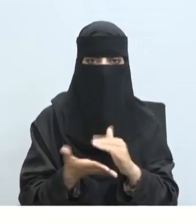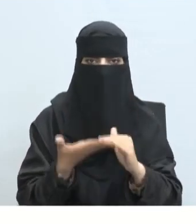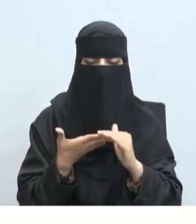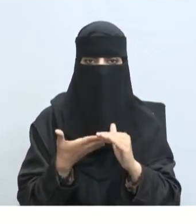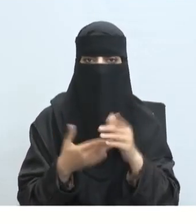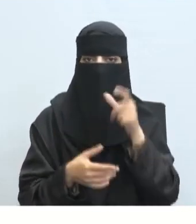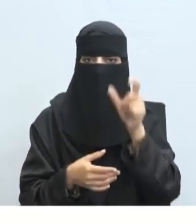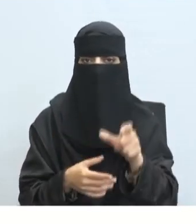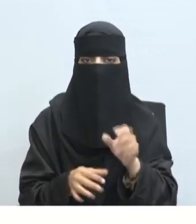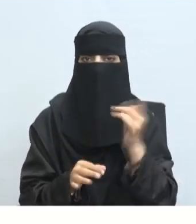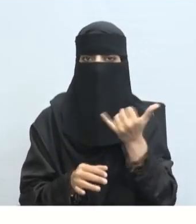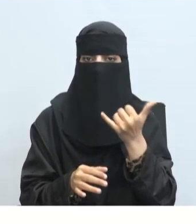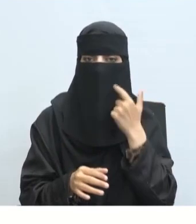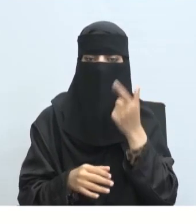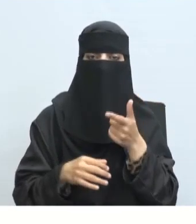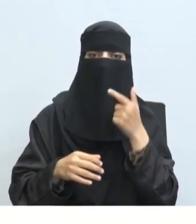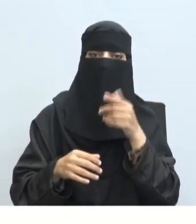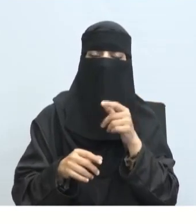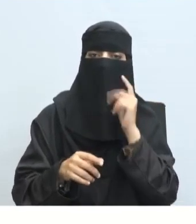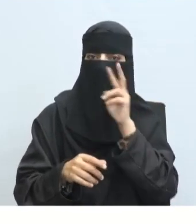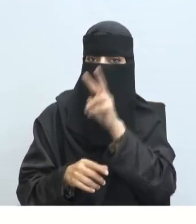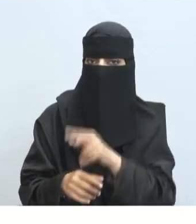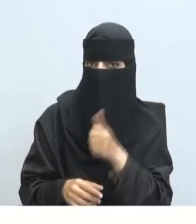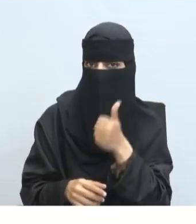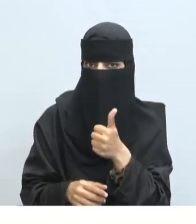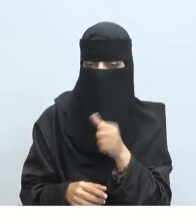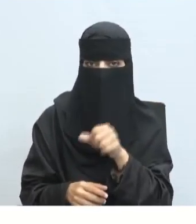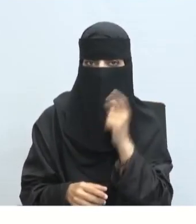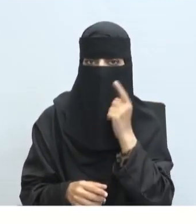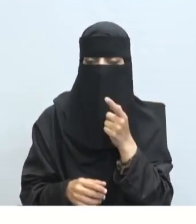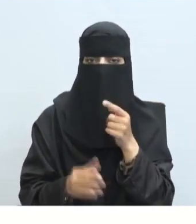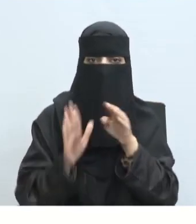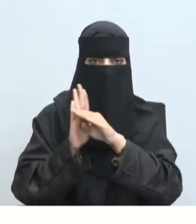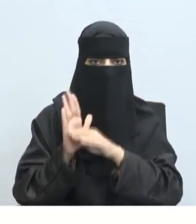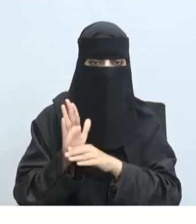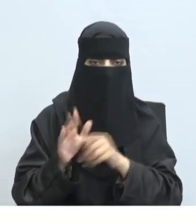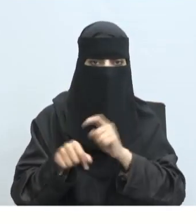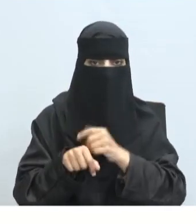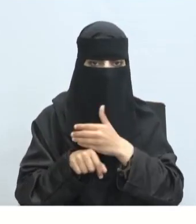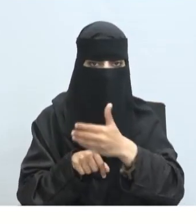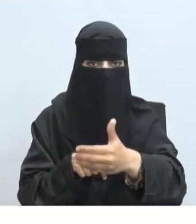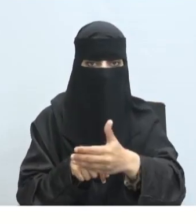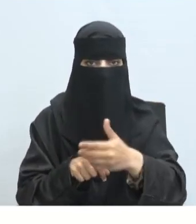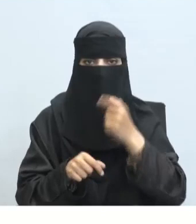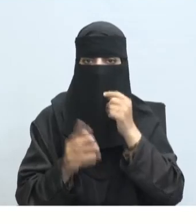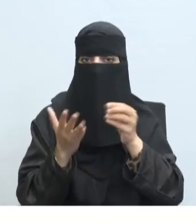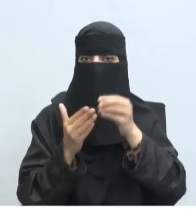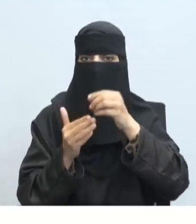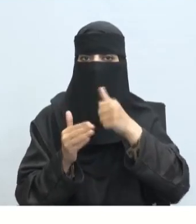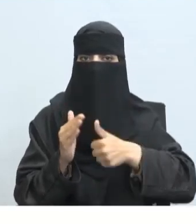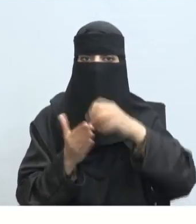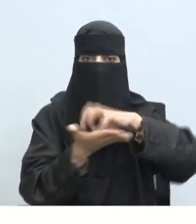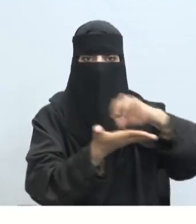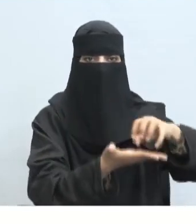للعملاء وبالتالي مهم جدا ان تراعي هذا الانطباع لابد ان تضع قائمه مطوله هذه القائمه تحتوي على افضل